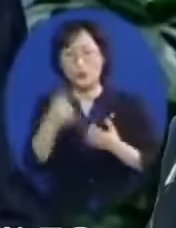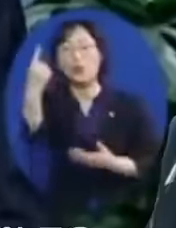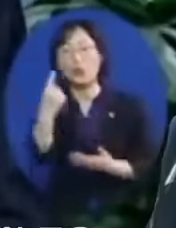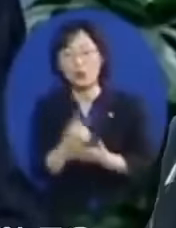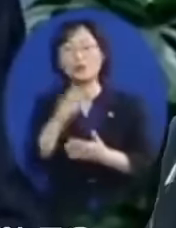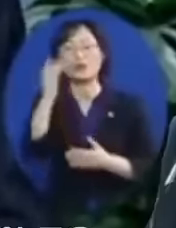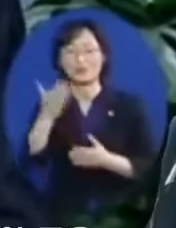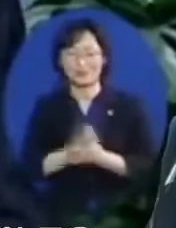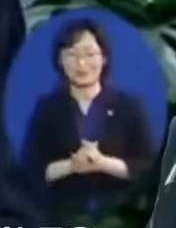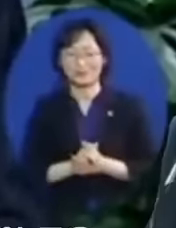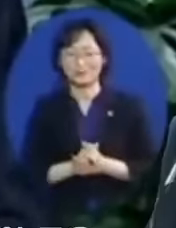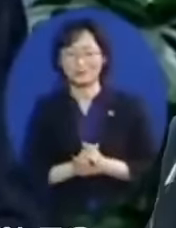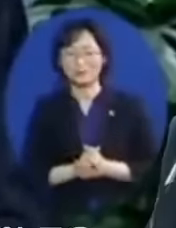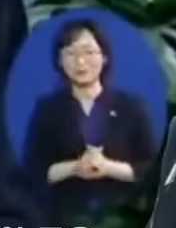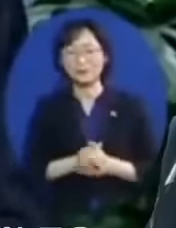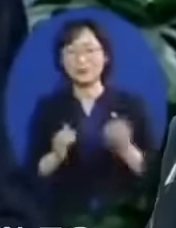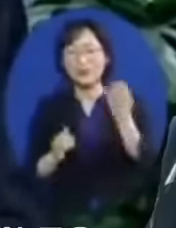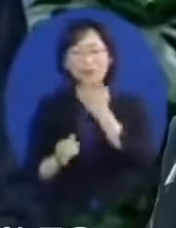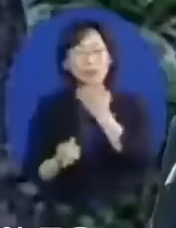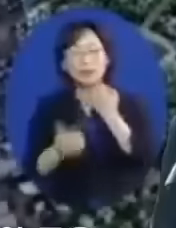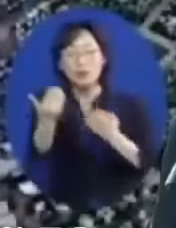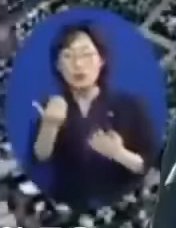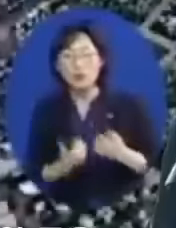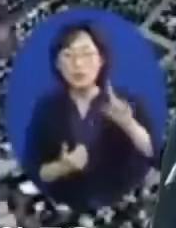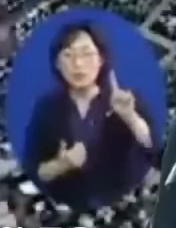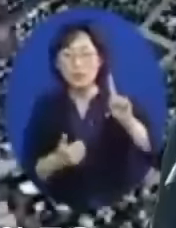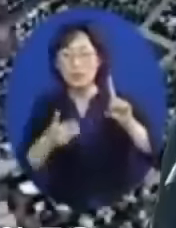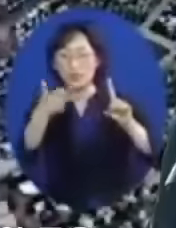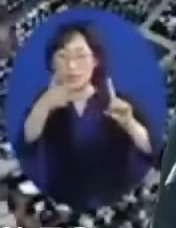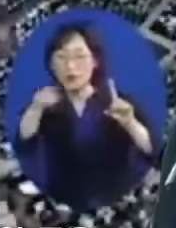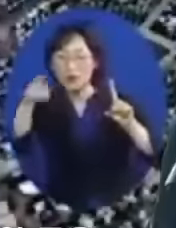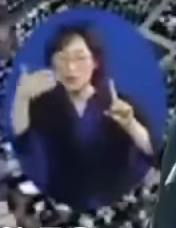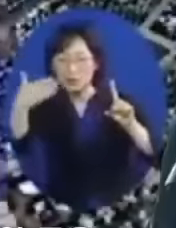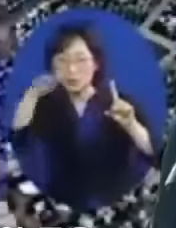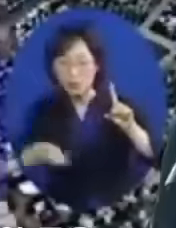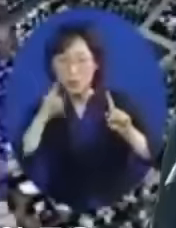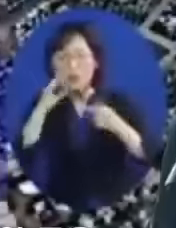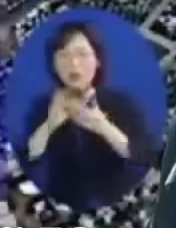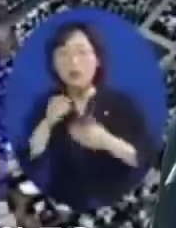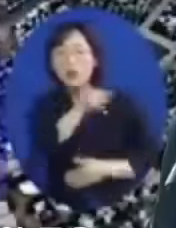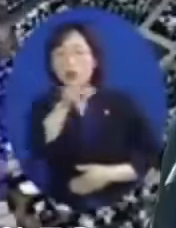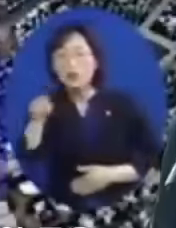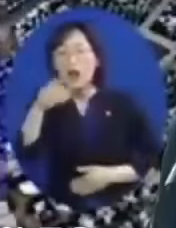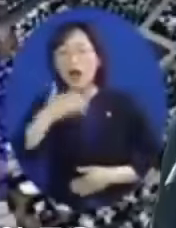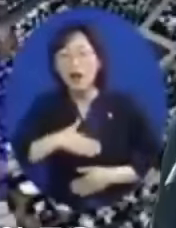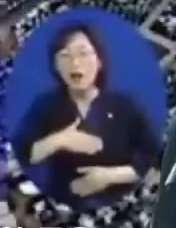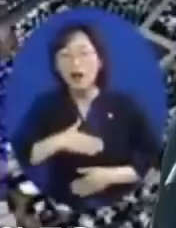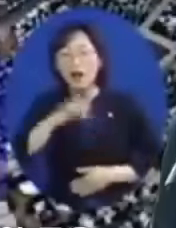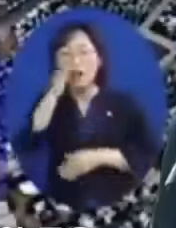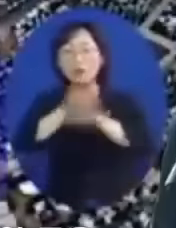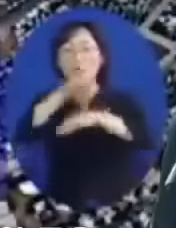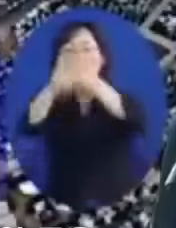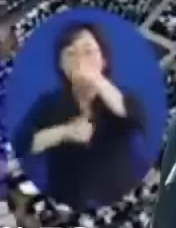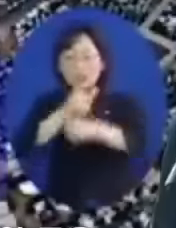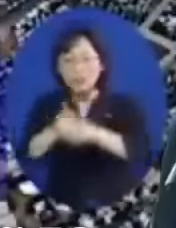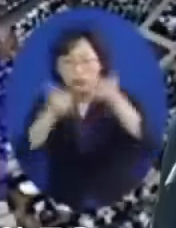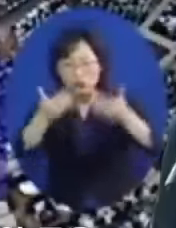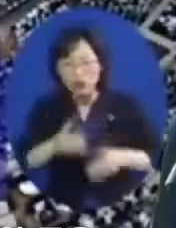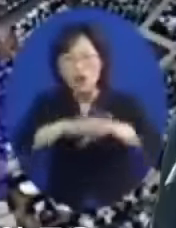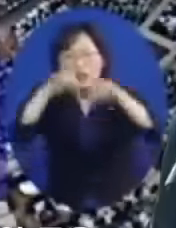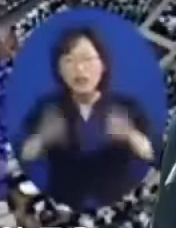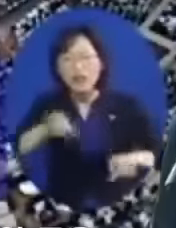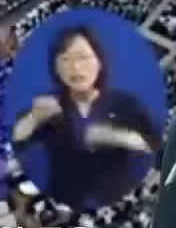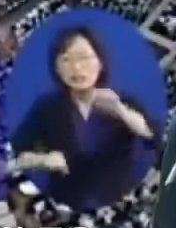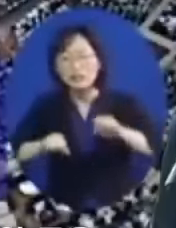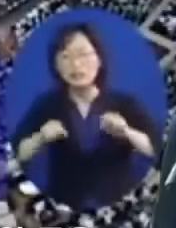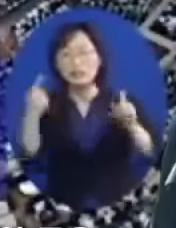것입니다. 베드로전서 1장 18절과 19절에 너희가 알거니와 너희 조상이 물려준 헛된 행실에서 대속함을